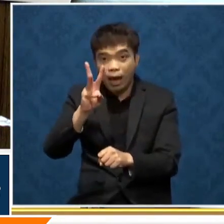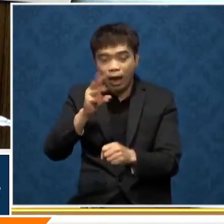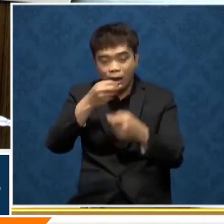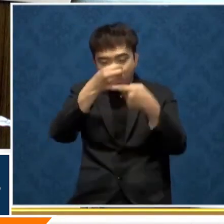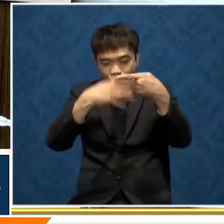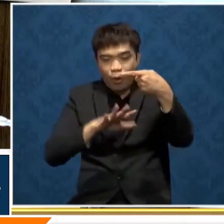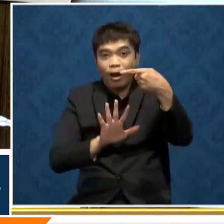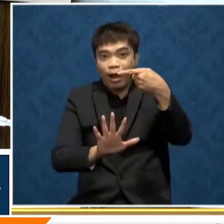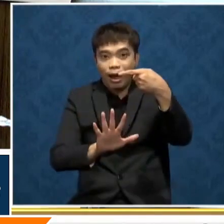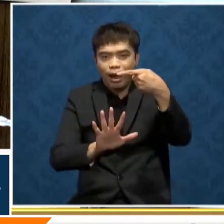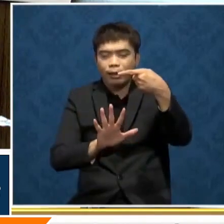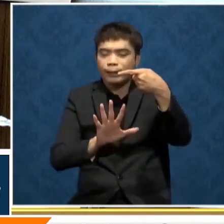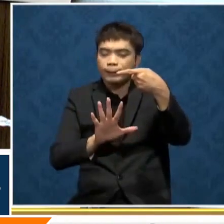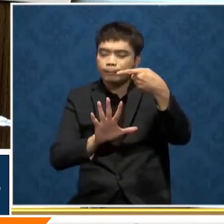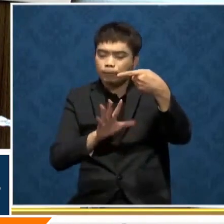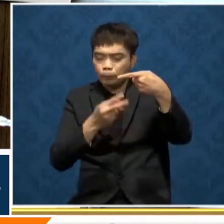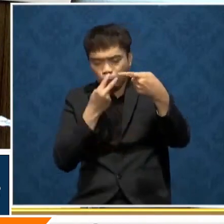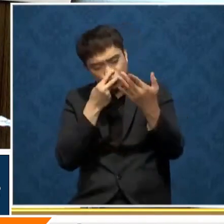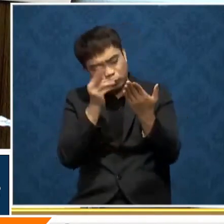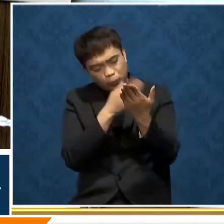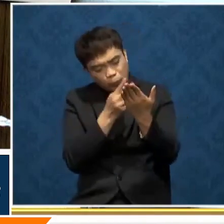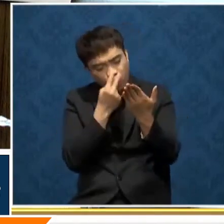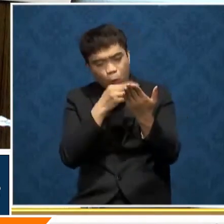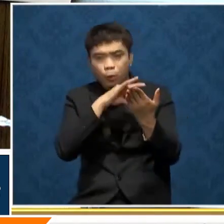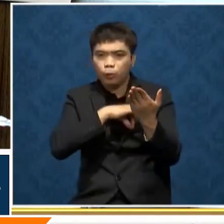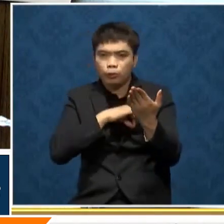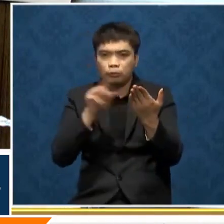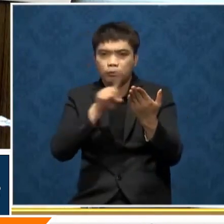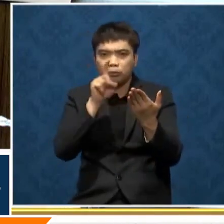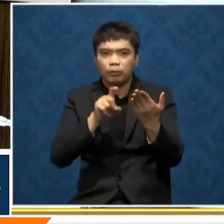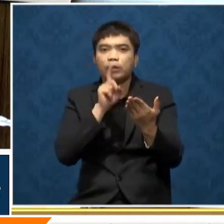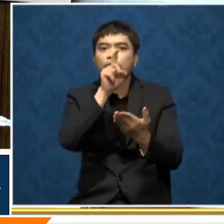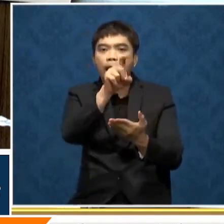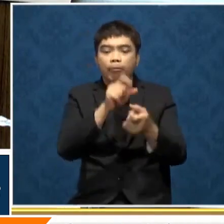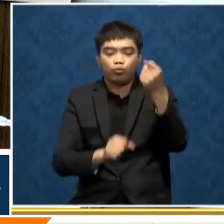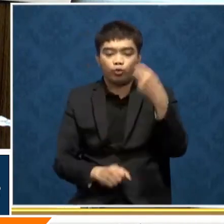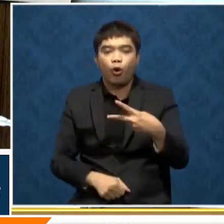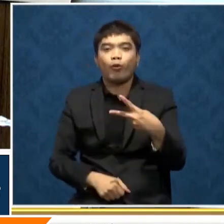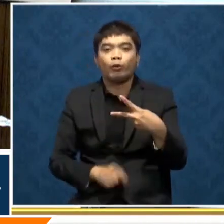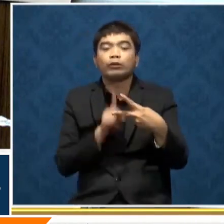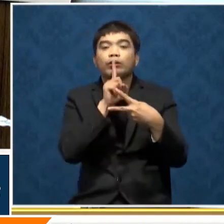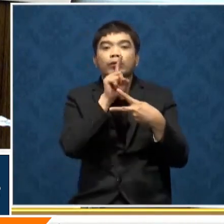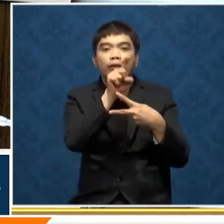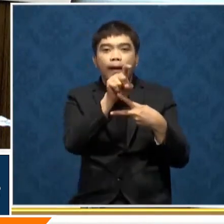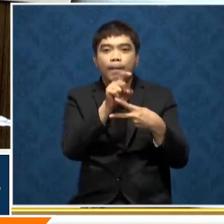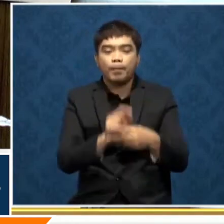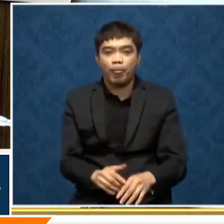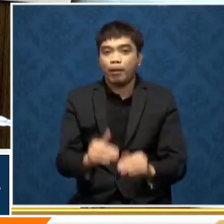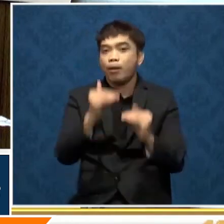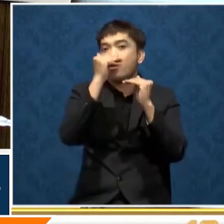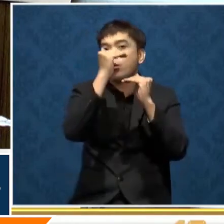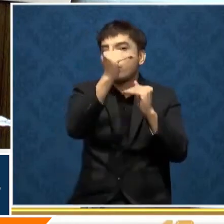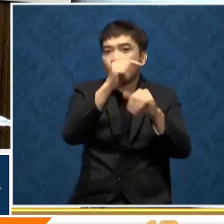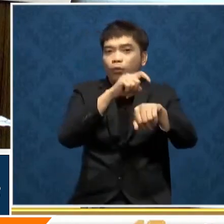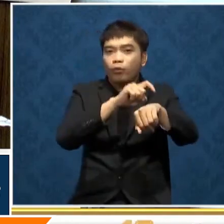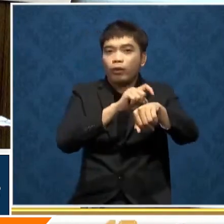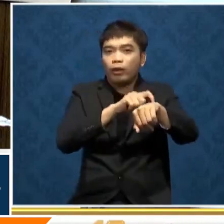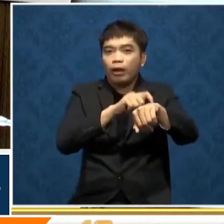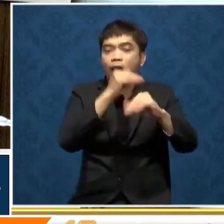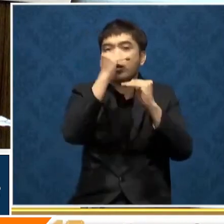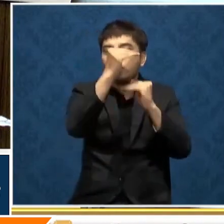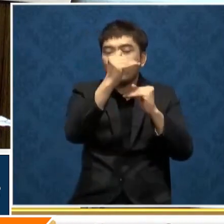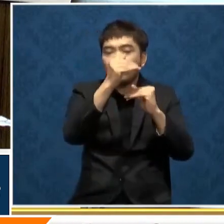ที่ถามต่อผู้ชี้แจงใน 2ประเด็นครับประเด็นแรกคือการกำหนดระยะเวลาดำเนินการกระบวนการ